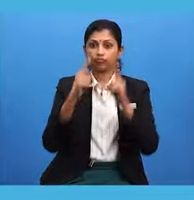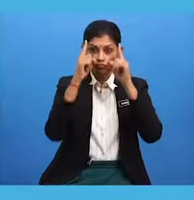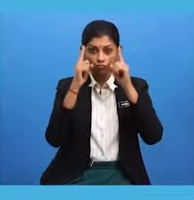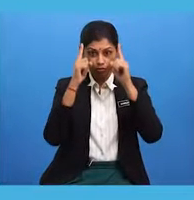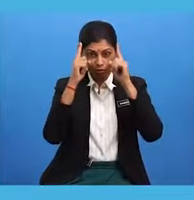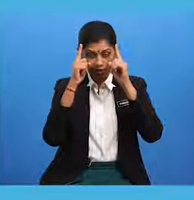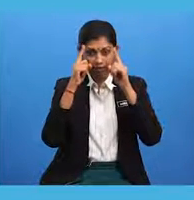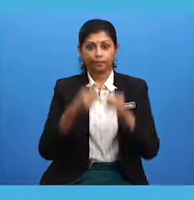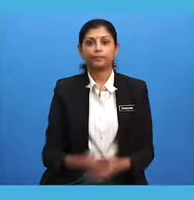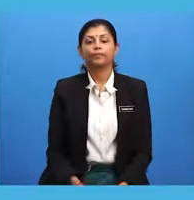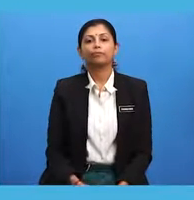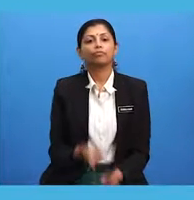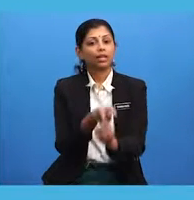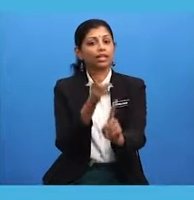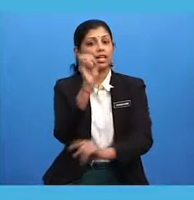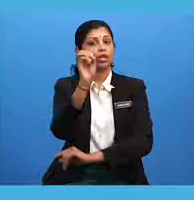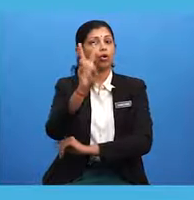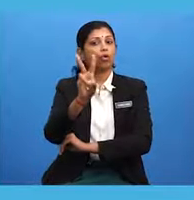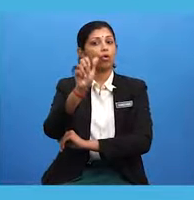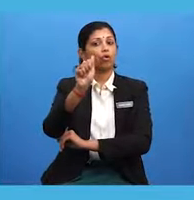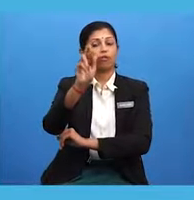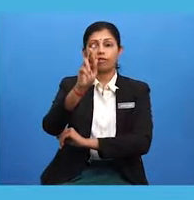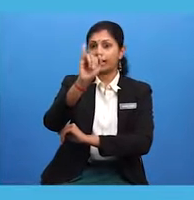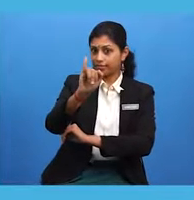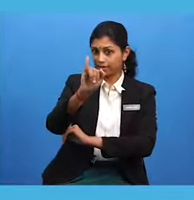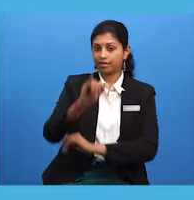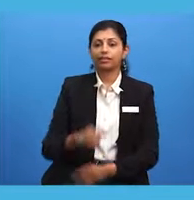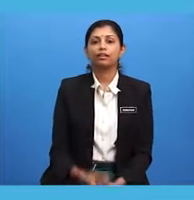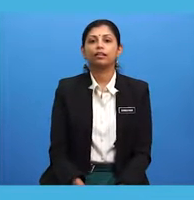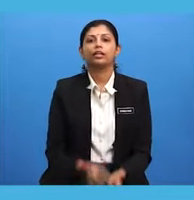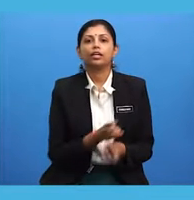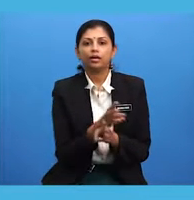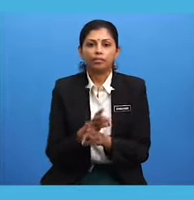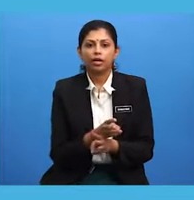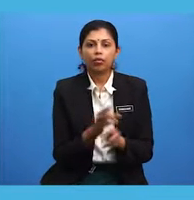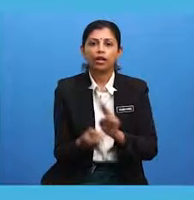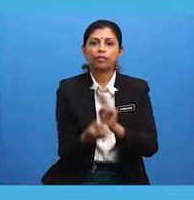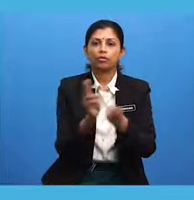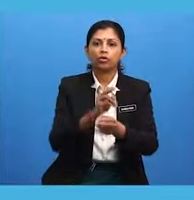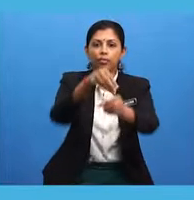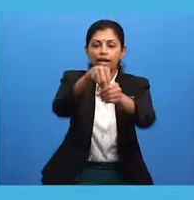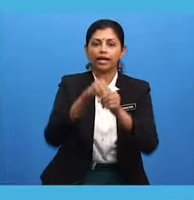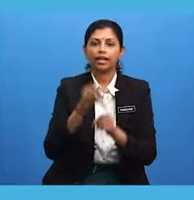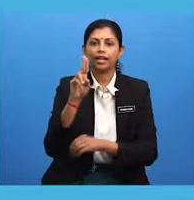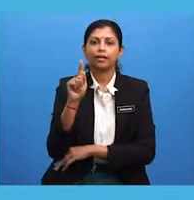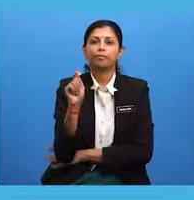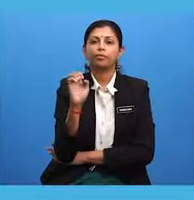dan progesteron yang mengawal perubahan di dalam